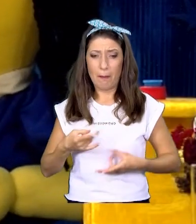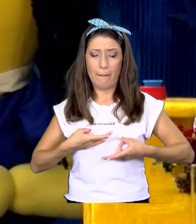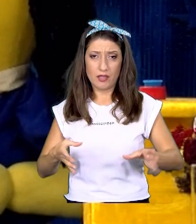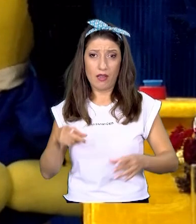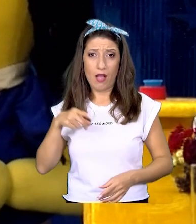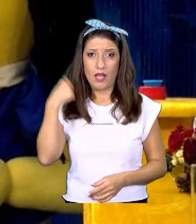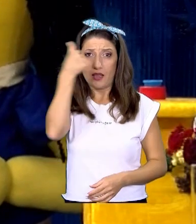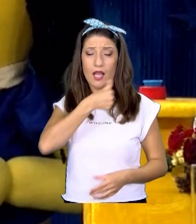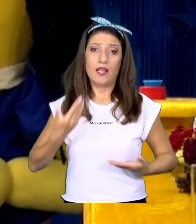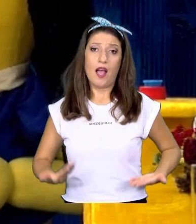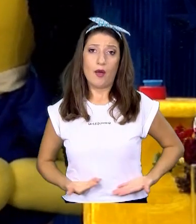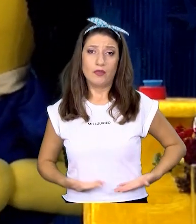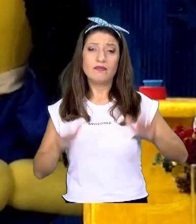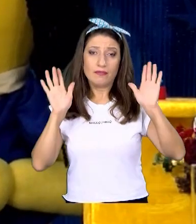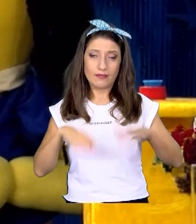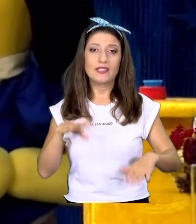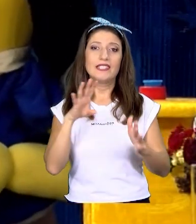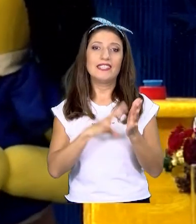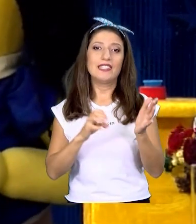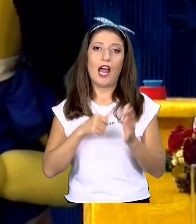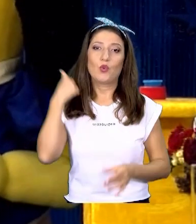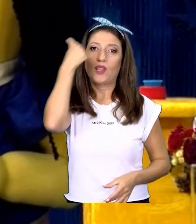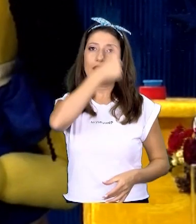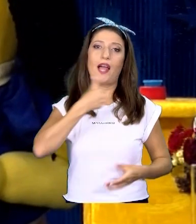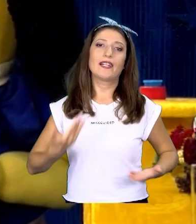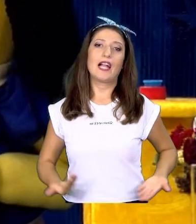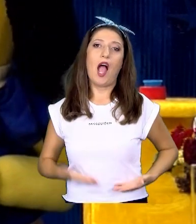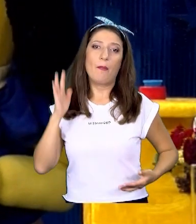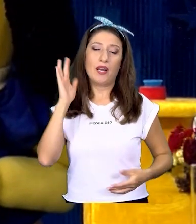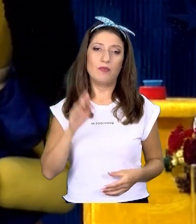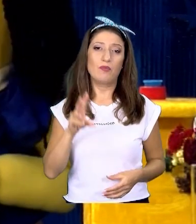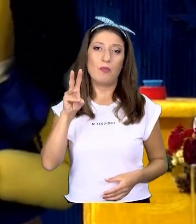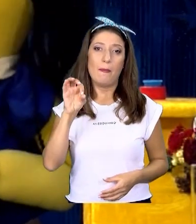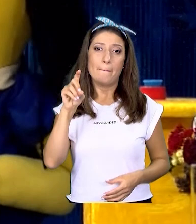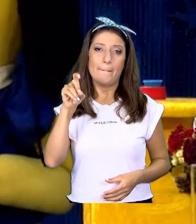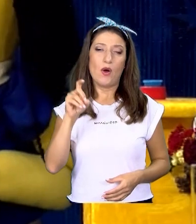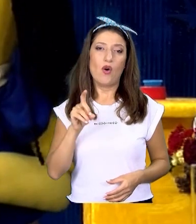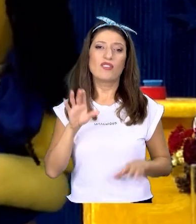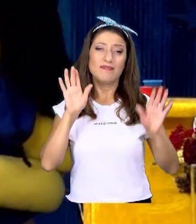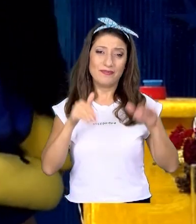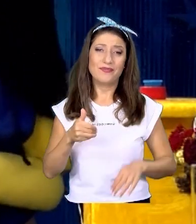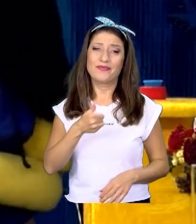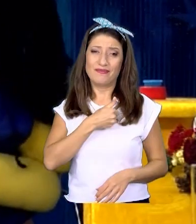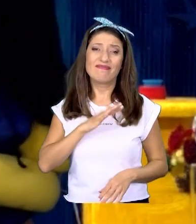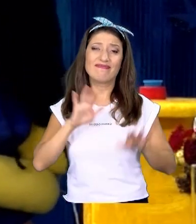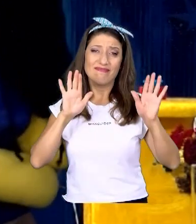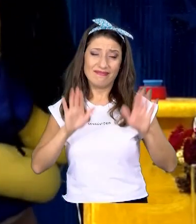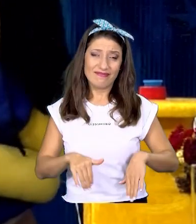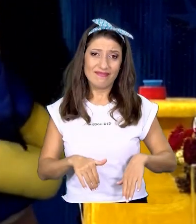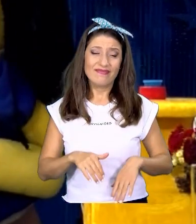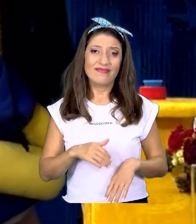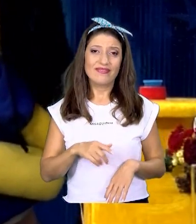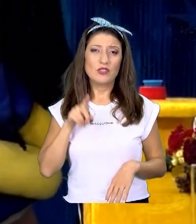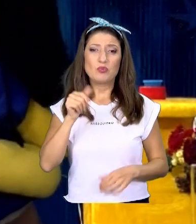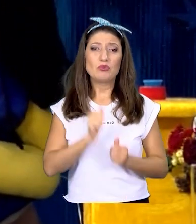ինչի՞ս է պետք 1000 տարի ապրեմ, կապրեմ 900 տարի։ Մոխ, թող չուզողը ես